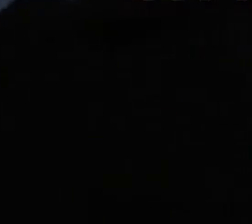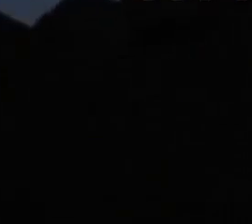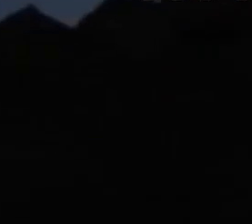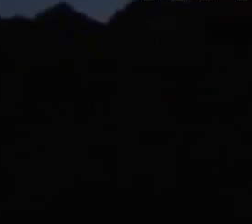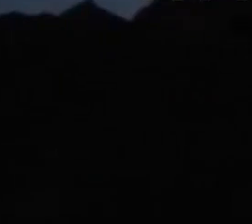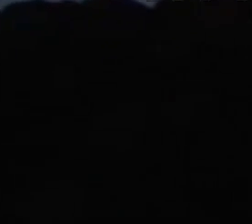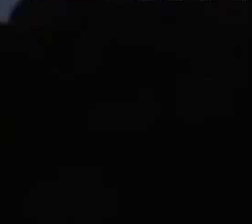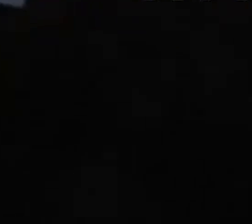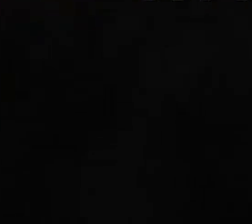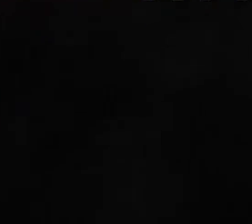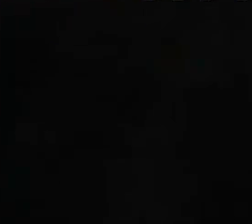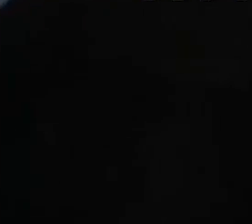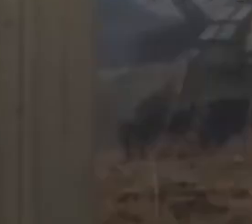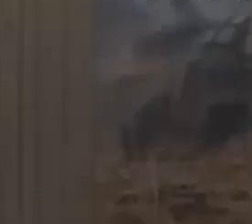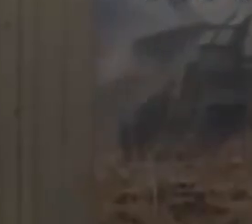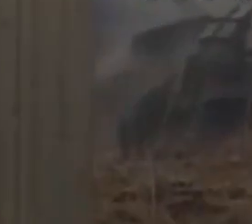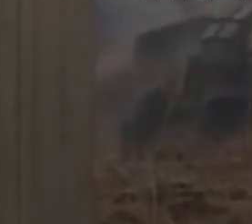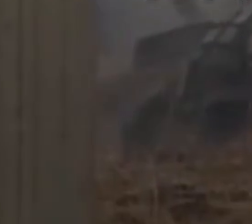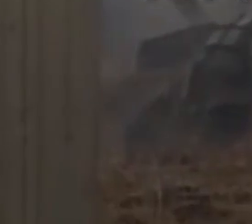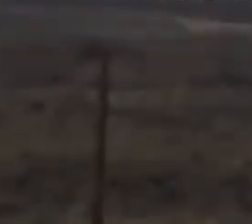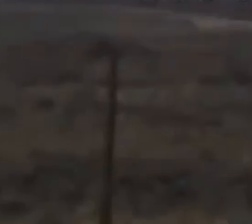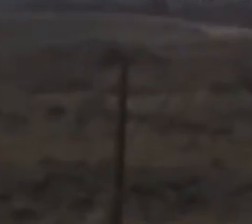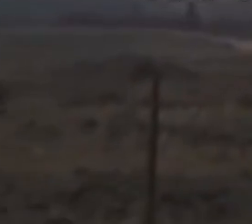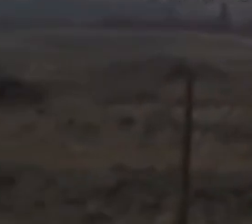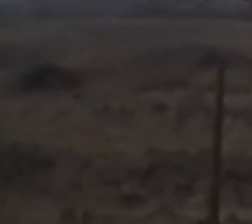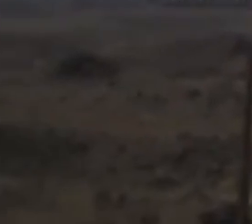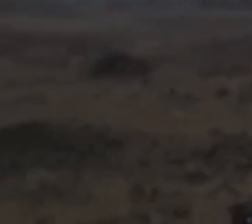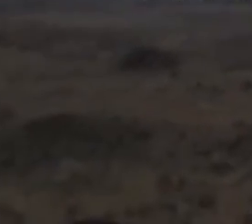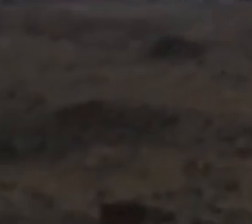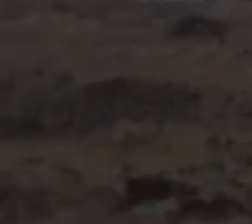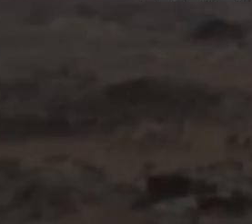יטבחו במי ששיתף פעולה עם ישראל.